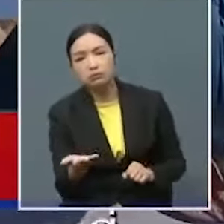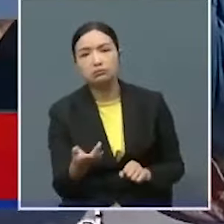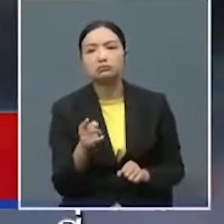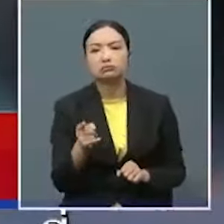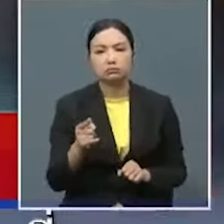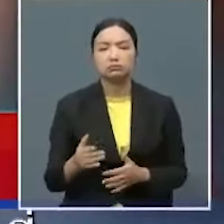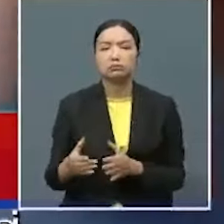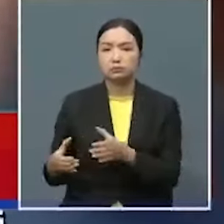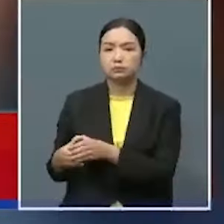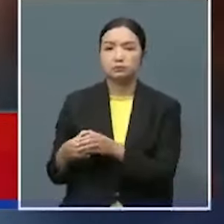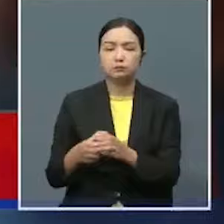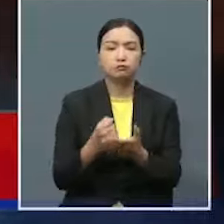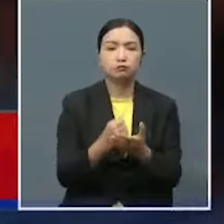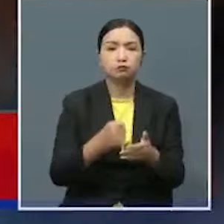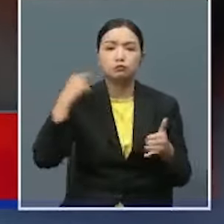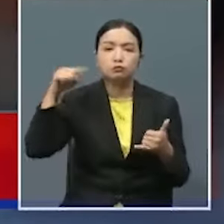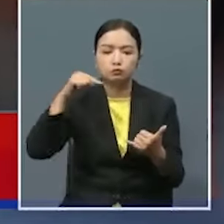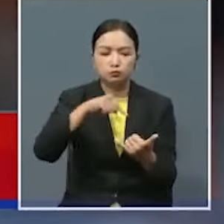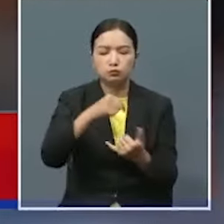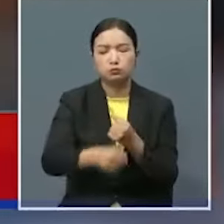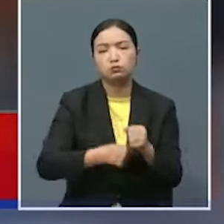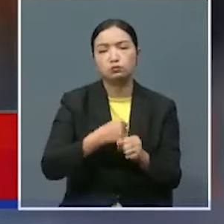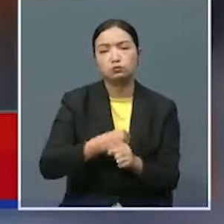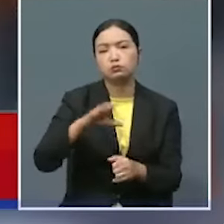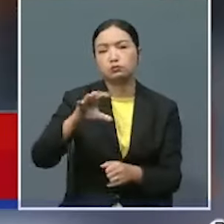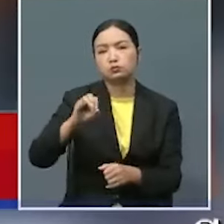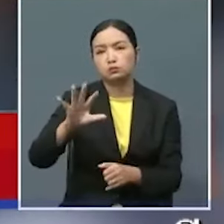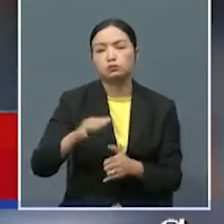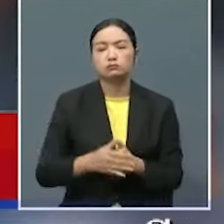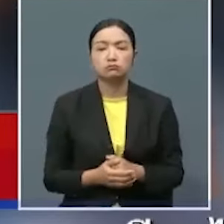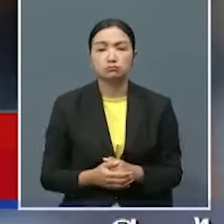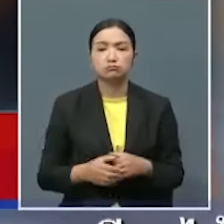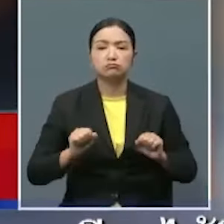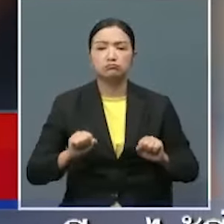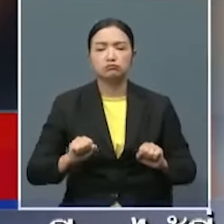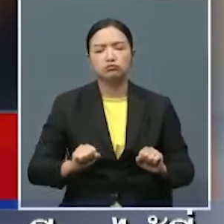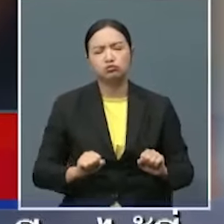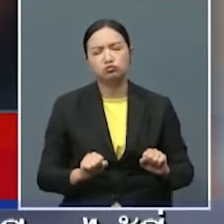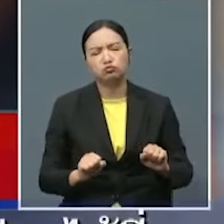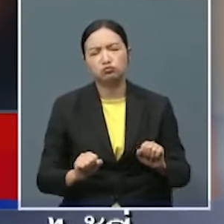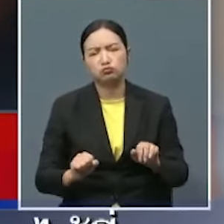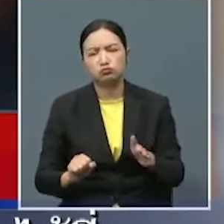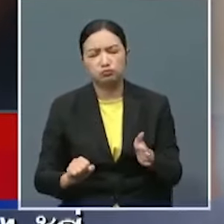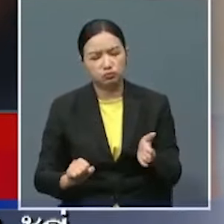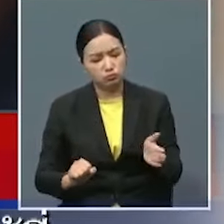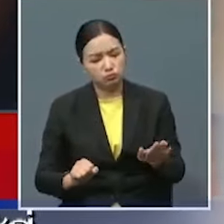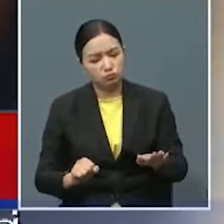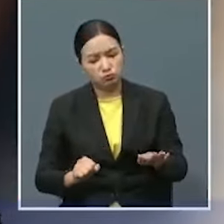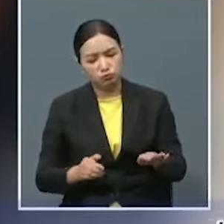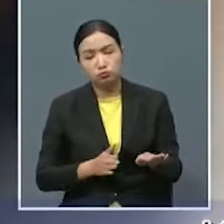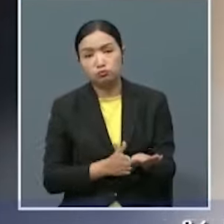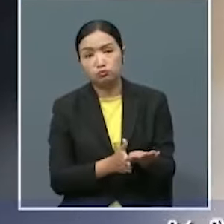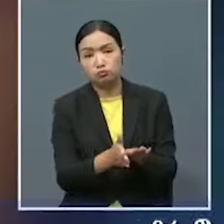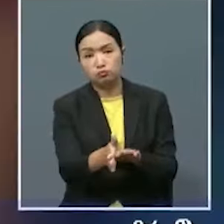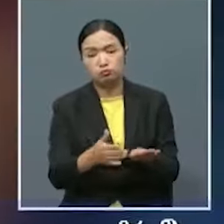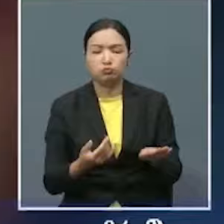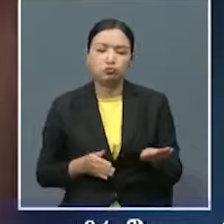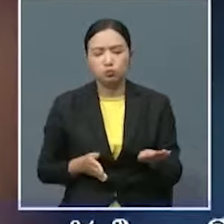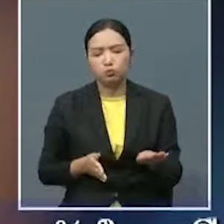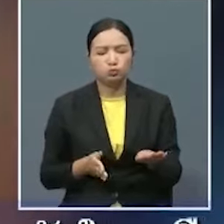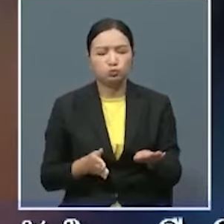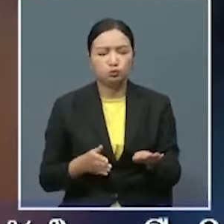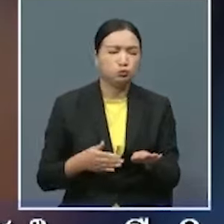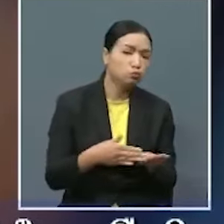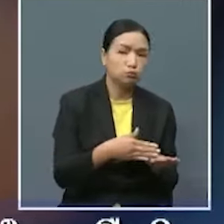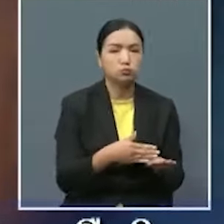วัย55ปีได้รับบาดเจ็บจากเหตุรถจักรยานยนต์เสียหลักชนขอบฟุตบาทข้างทางบริเวณถนนสิริโสธ